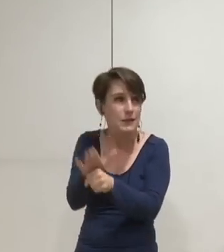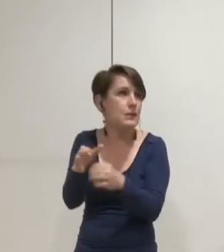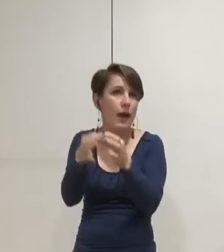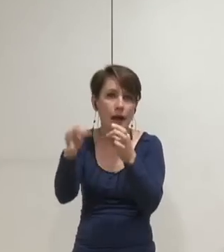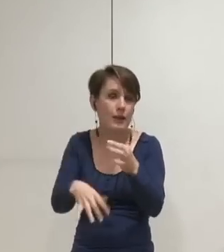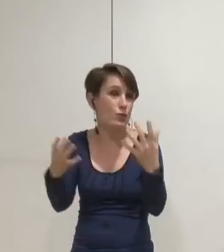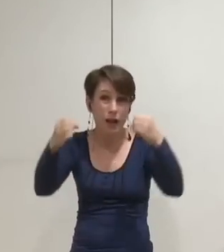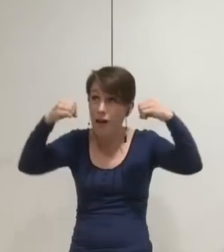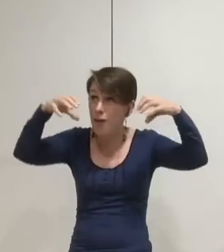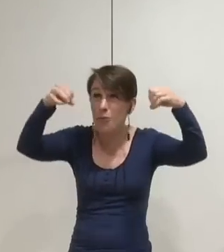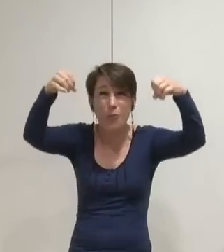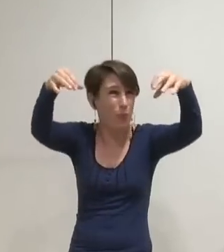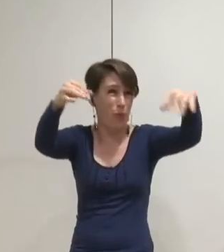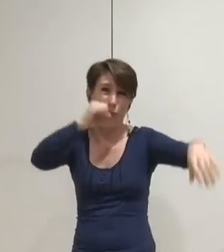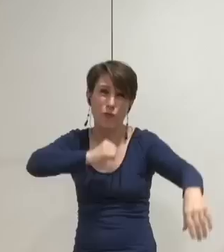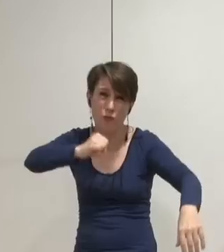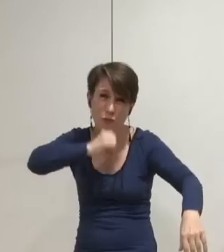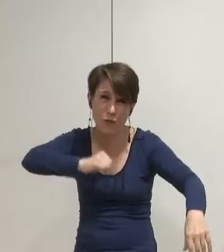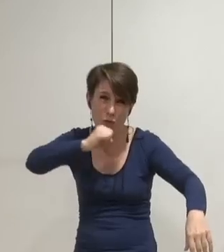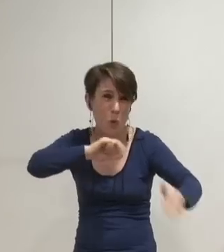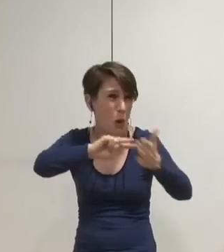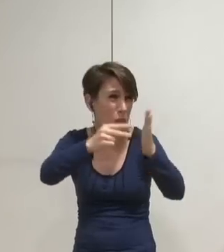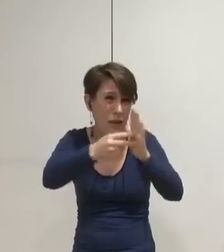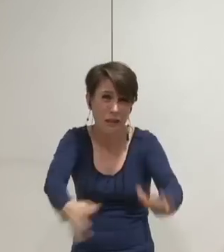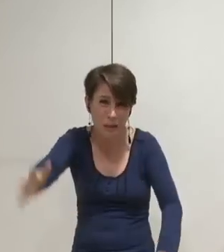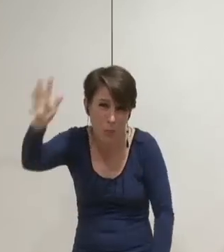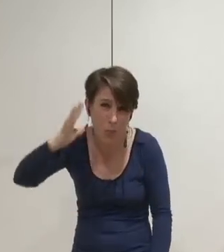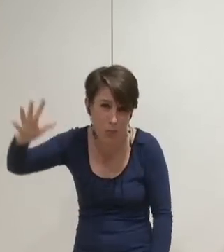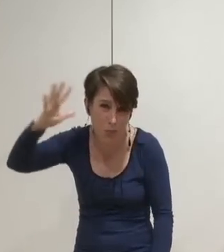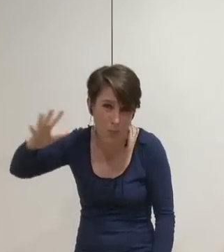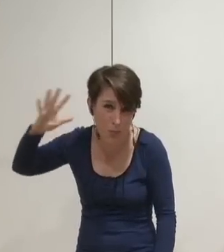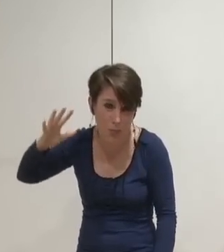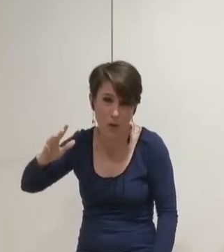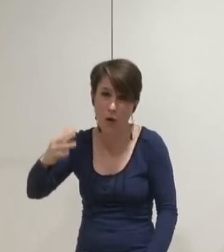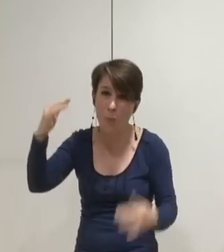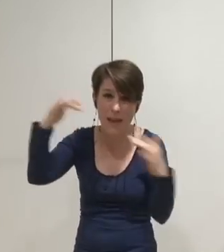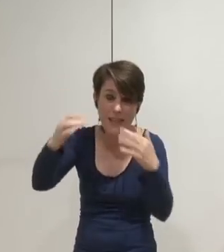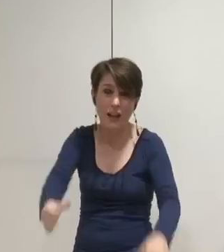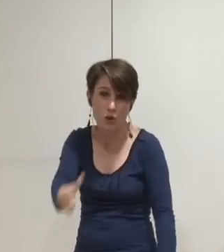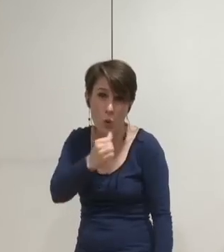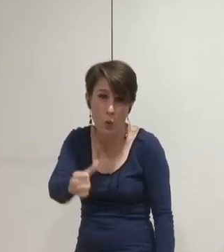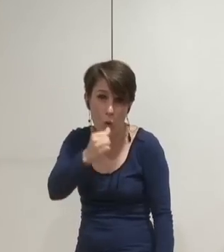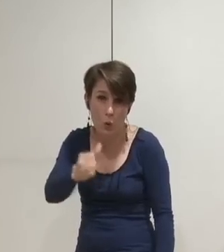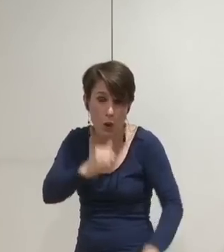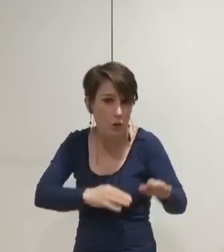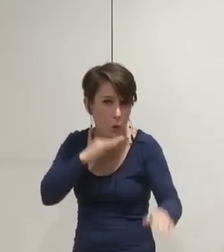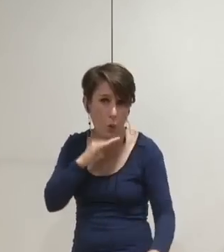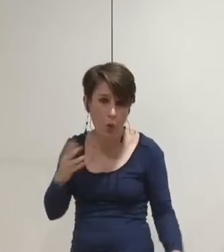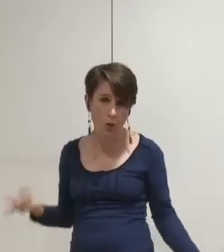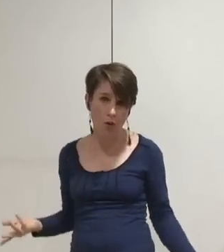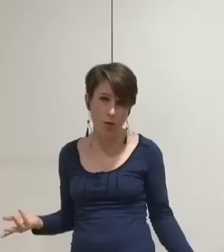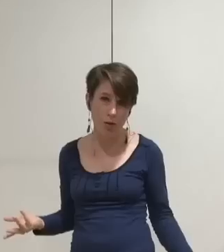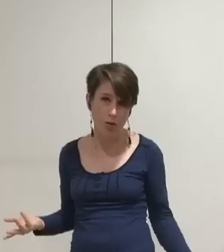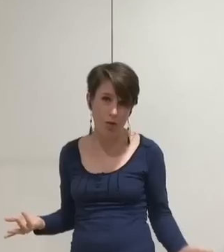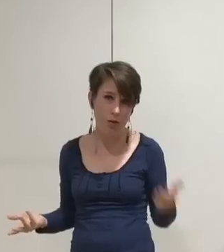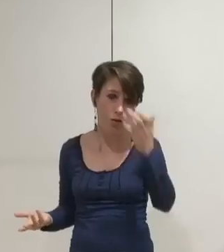éclairage public vieillissant basé sur des technologies obsolètes et énergivor répondre à